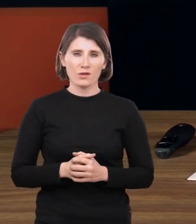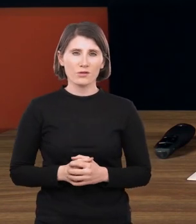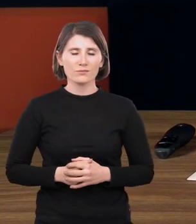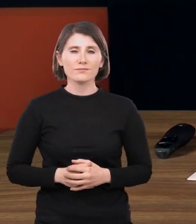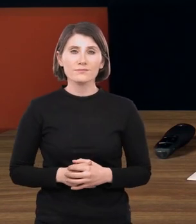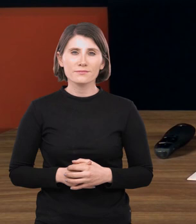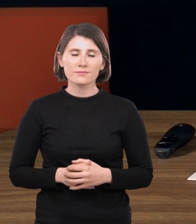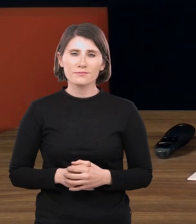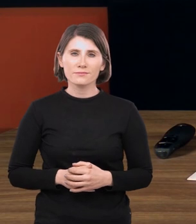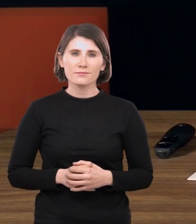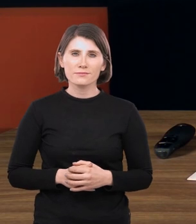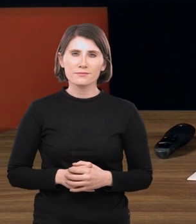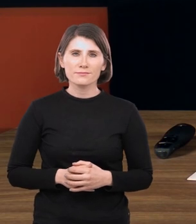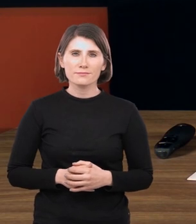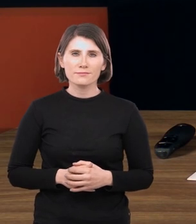kategorii pies.